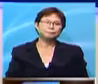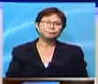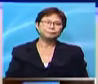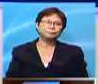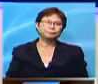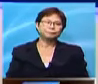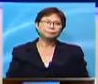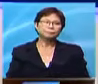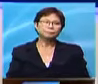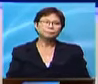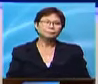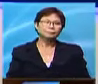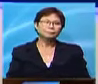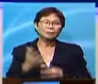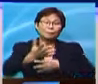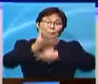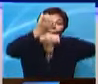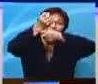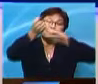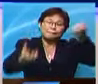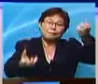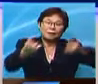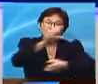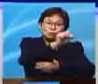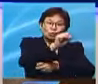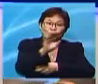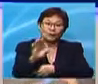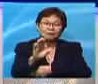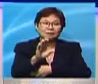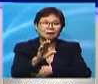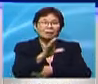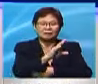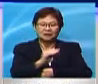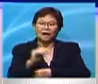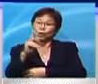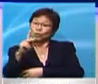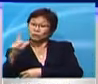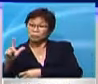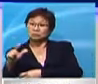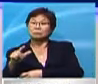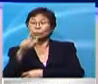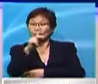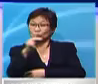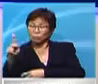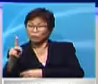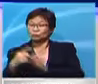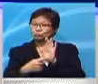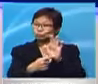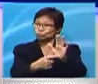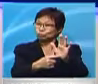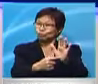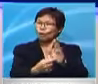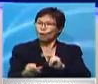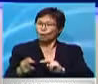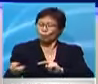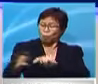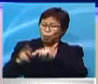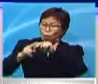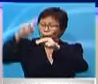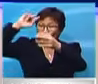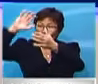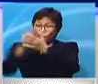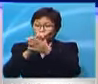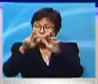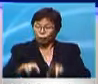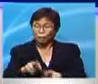berkenaan dan kemenangan besar BN di sungai besar di dan di Kuala kangsar bukan hanya cerminan peningkatan keyakinan rakyat ia turut